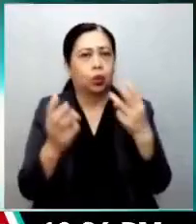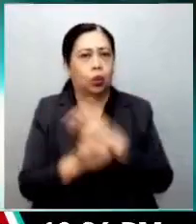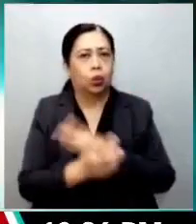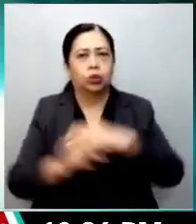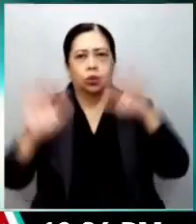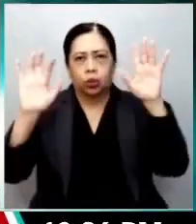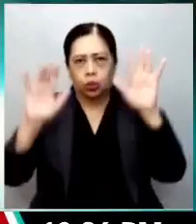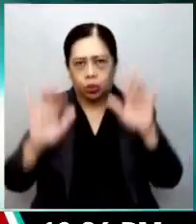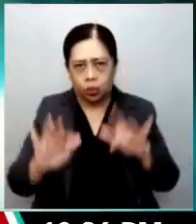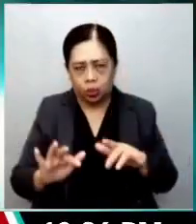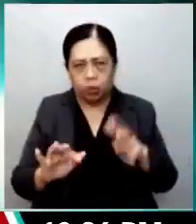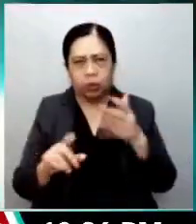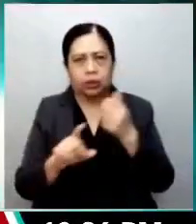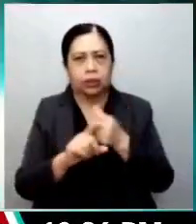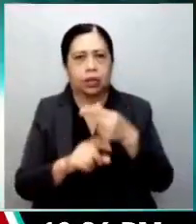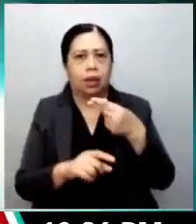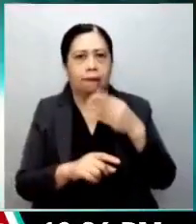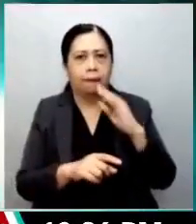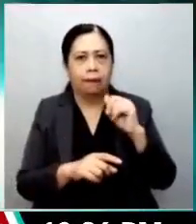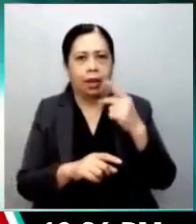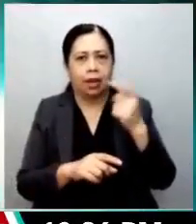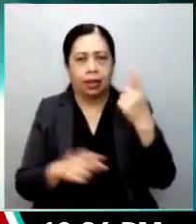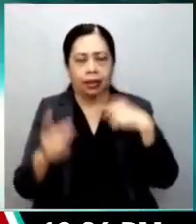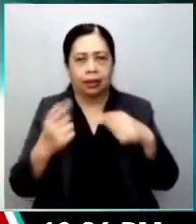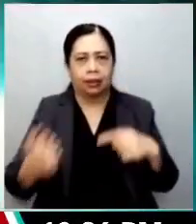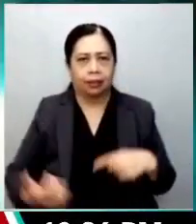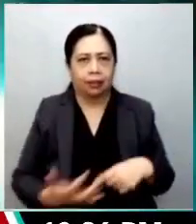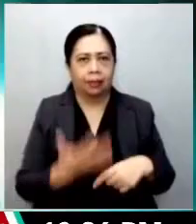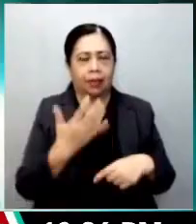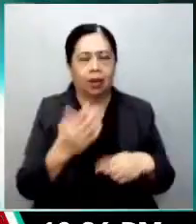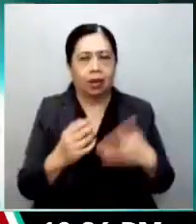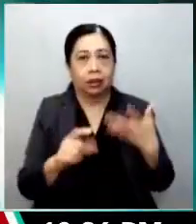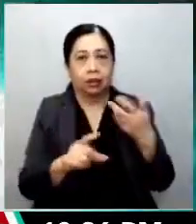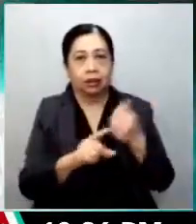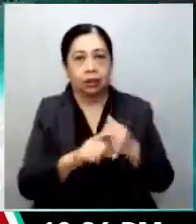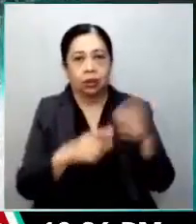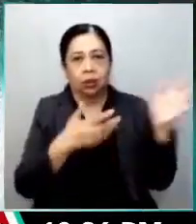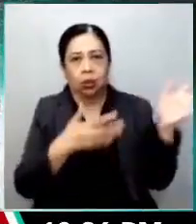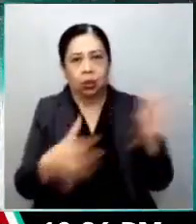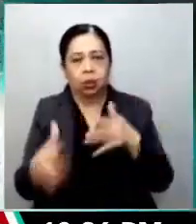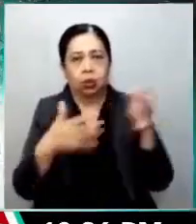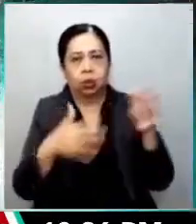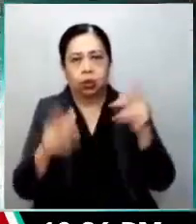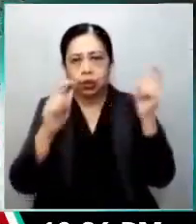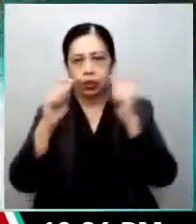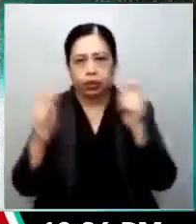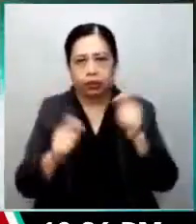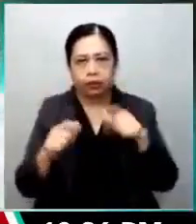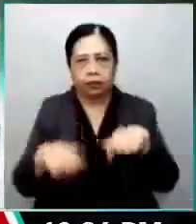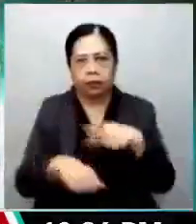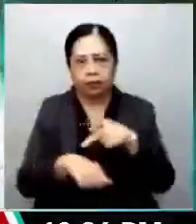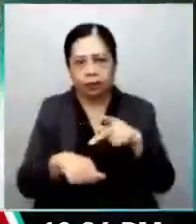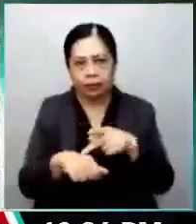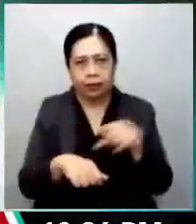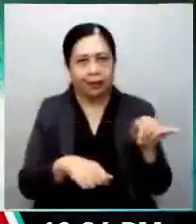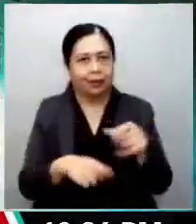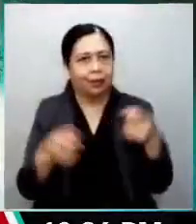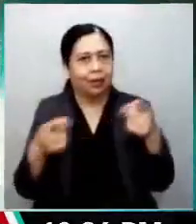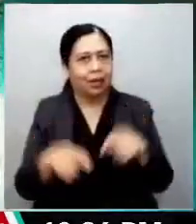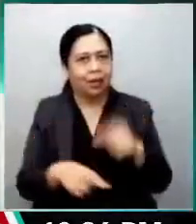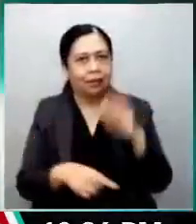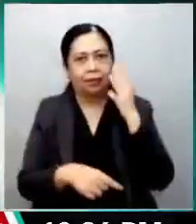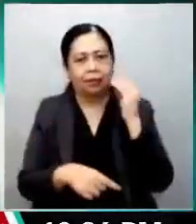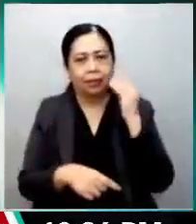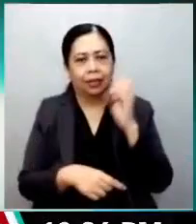dulot ng habagat na mas pinalalakas ng mga bagyong pumapasok sa bansa. Ganito raw ang nangyari na makaranas ng El Nino sa